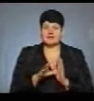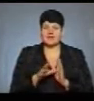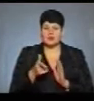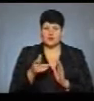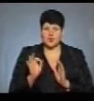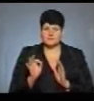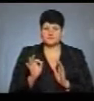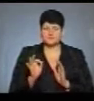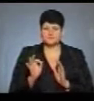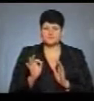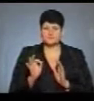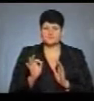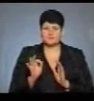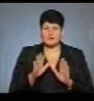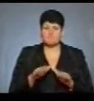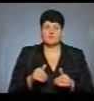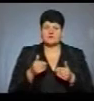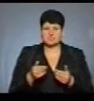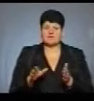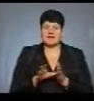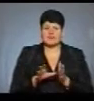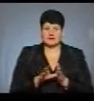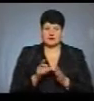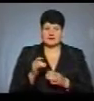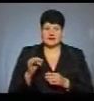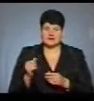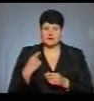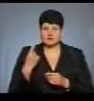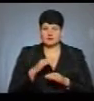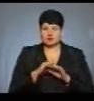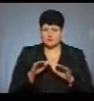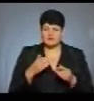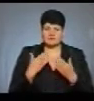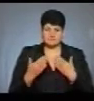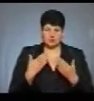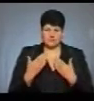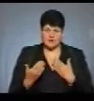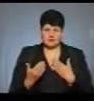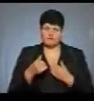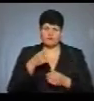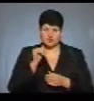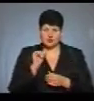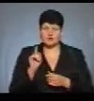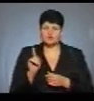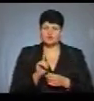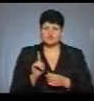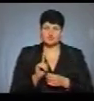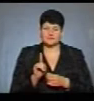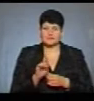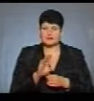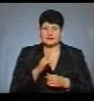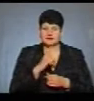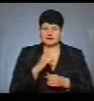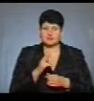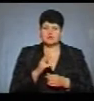і поставщиками електроенергії на обласному рівні. Ми спілкувалися вчора, що,